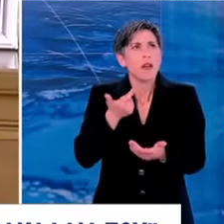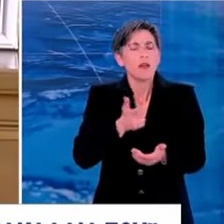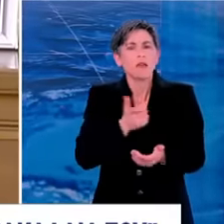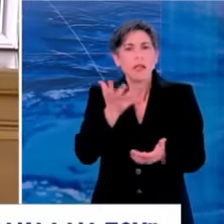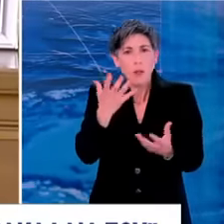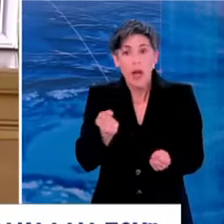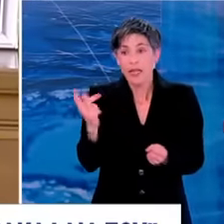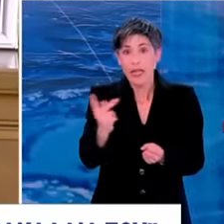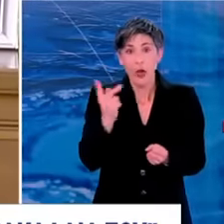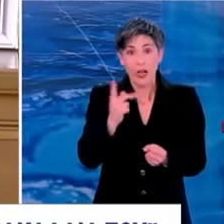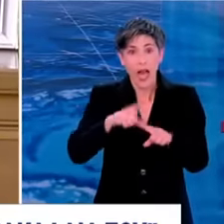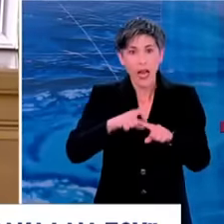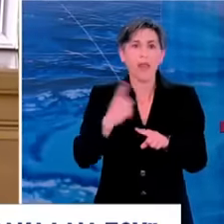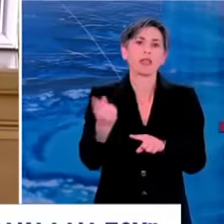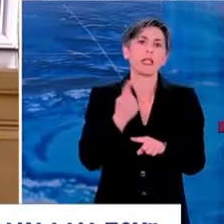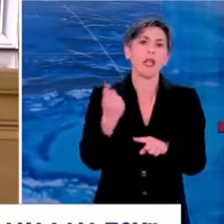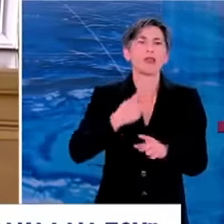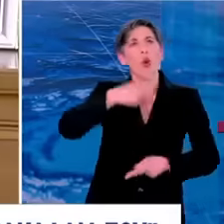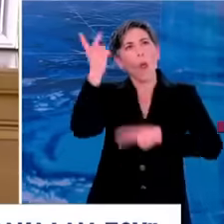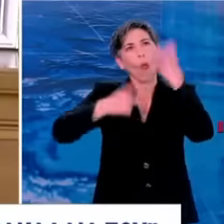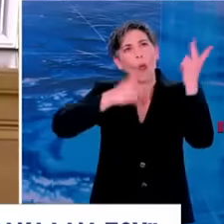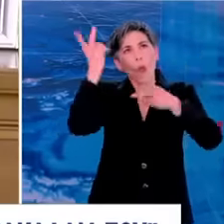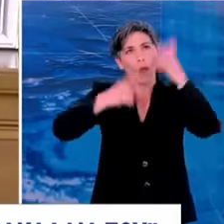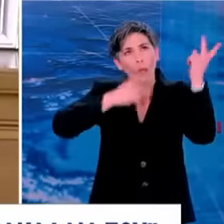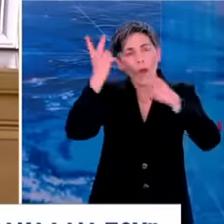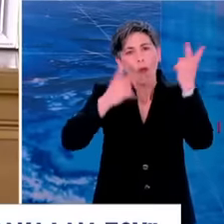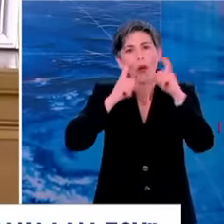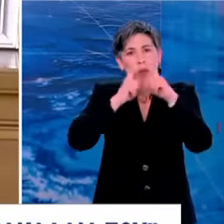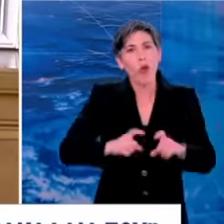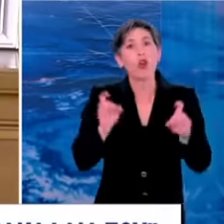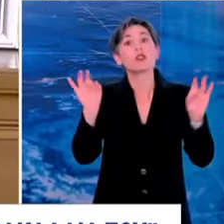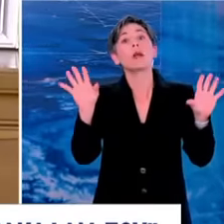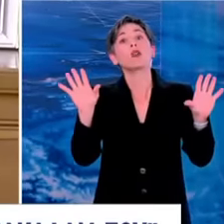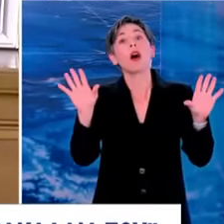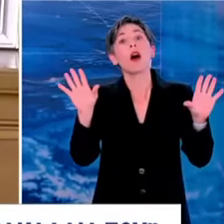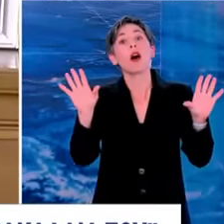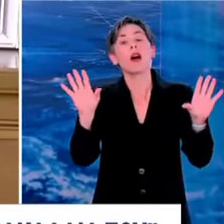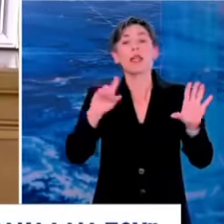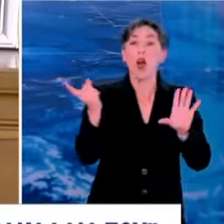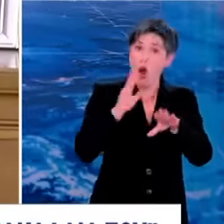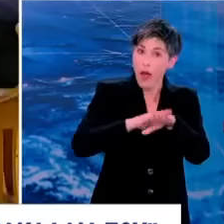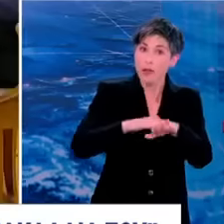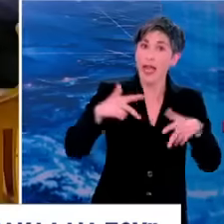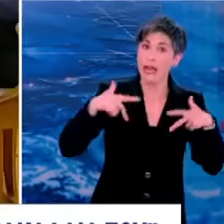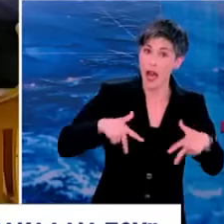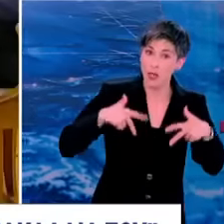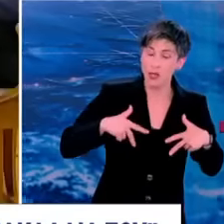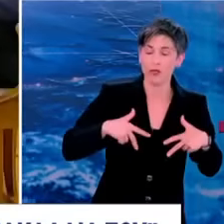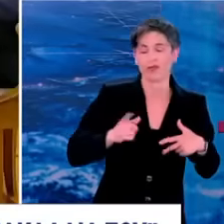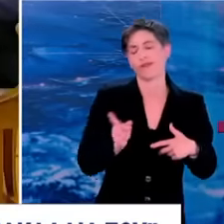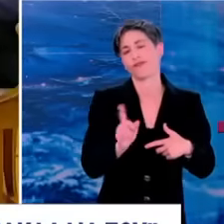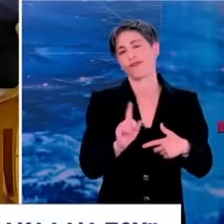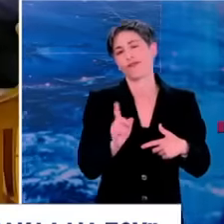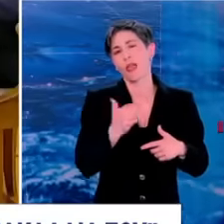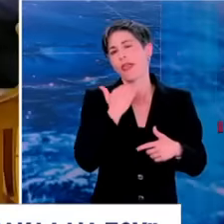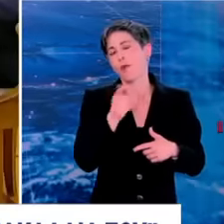υποχρεώσεις. Ότι όλα τα καλά τα επομίζεται το πρόσωπο για όλα τα στραβά φταίει το κράτος. Δεν είναι έτσι. Καμία οργανωμένη κοινωνία δεν